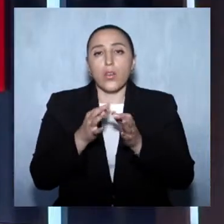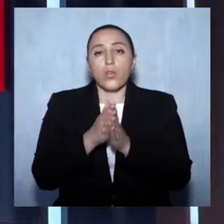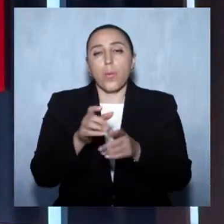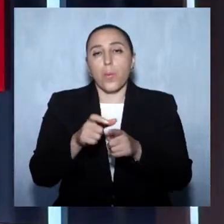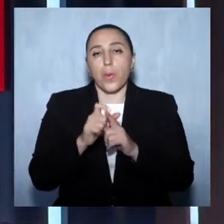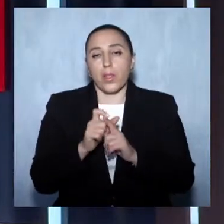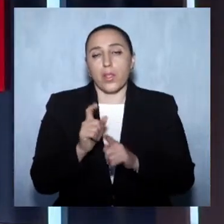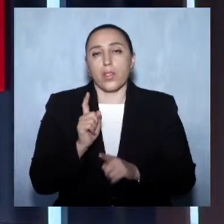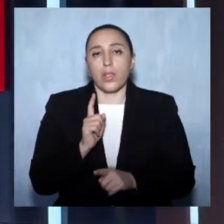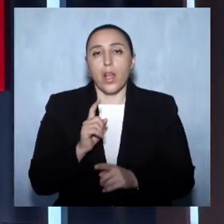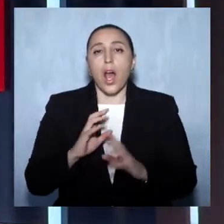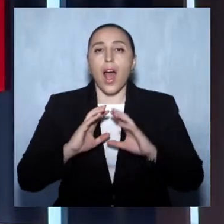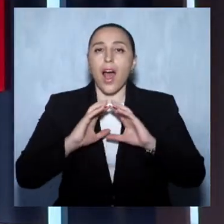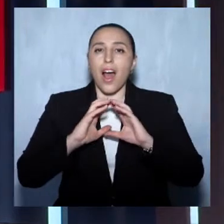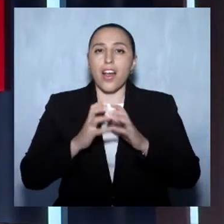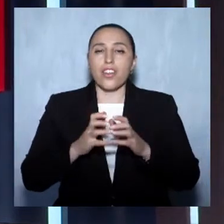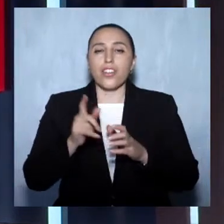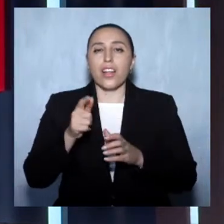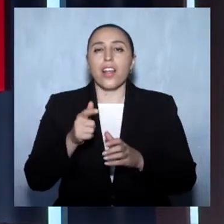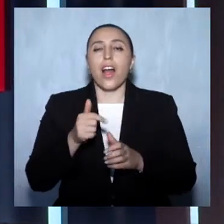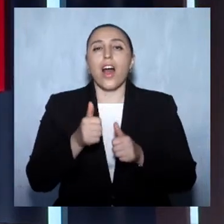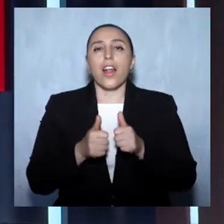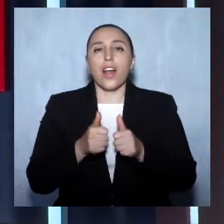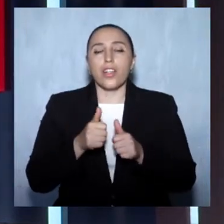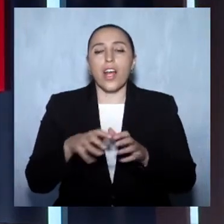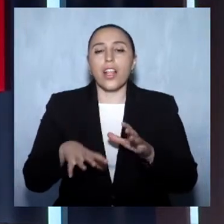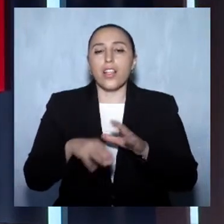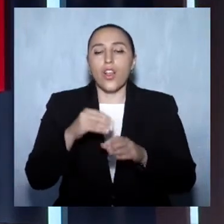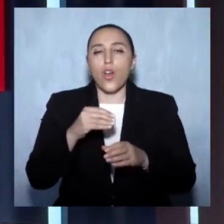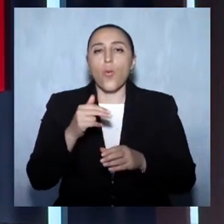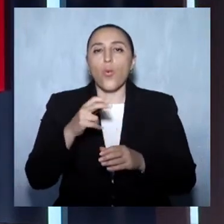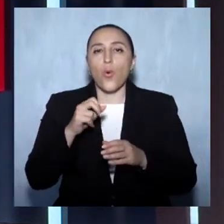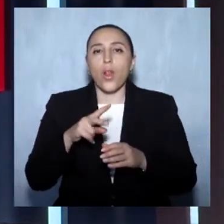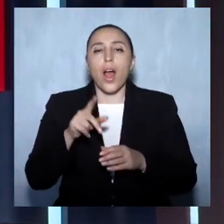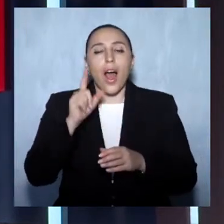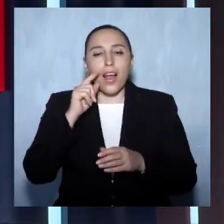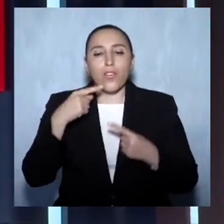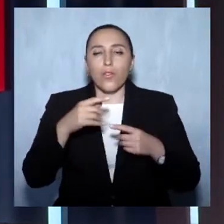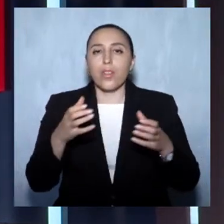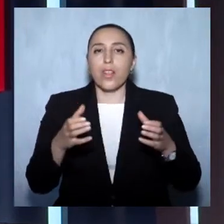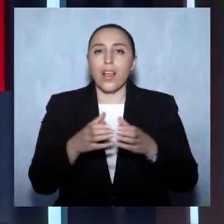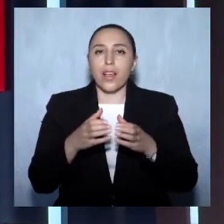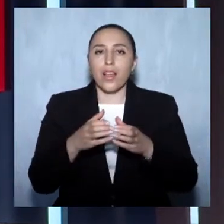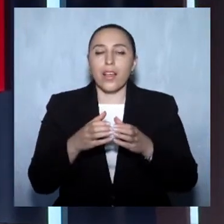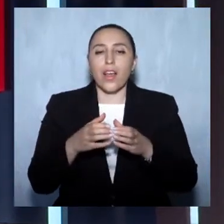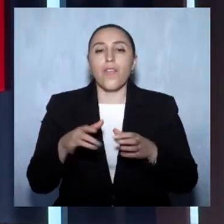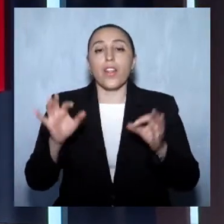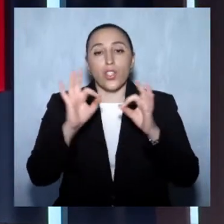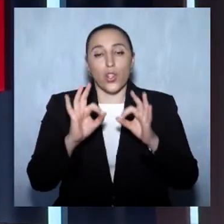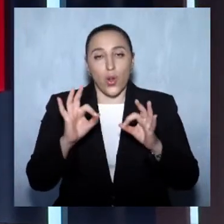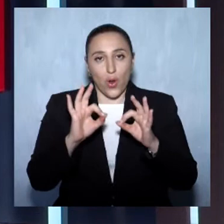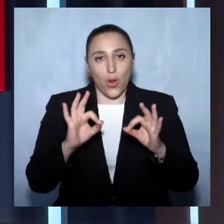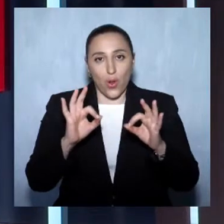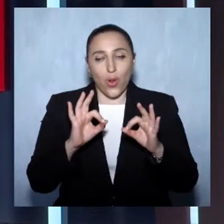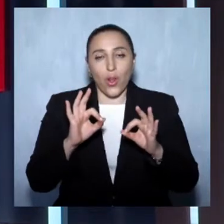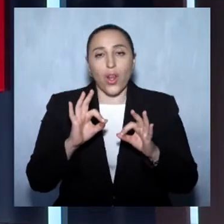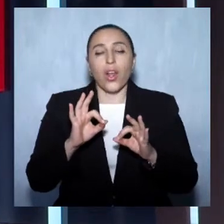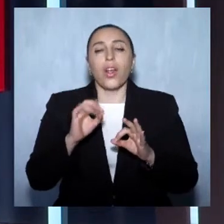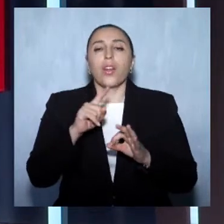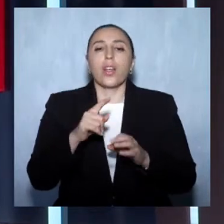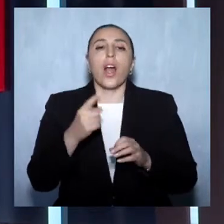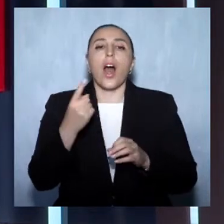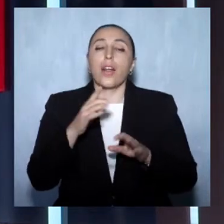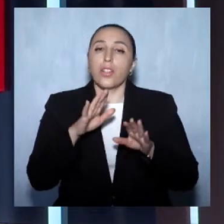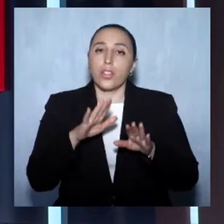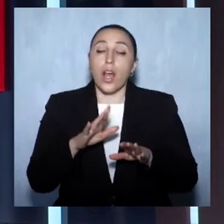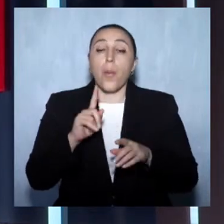կներկայացնենք։ Աշխարհի առաջնության ընտրական փուլի աշնանային շրջանը Հայաստանի հավաքականը սկսեց ոչ ոքիով մնալով խմբում առաջատարը,